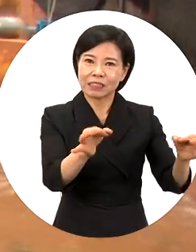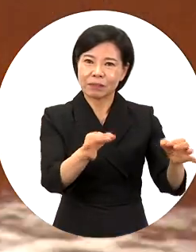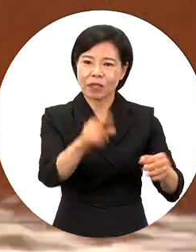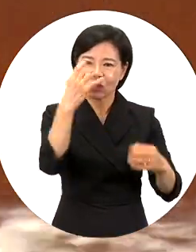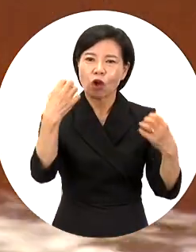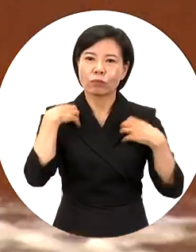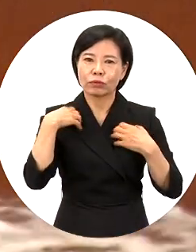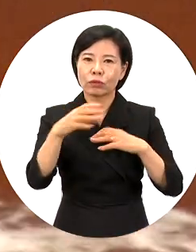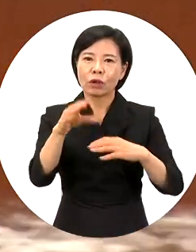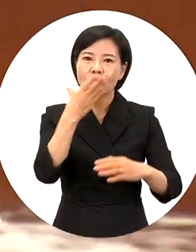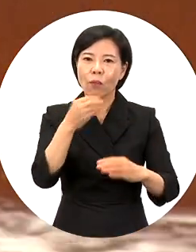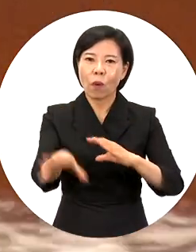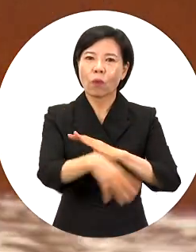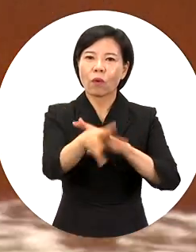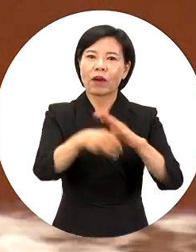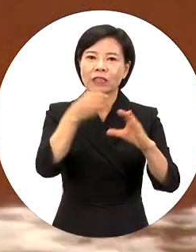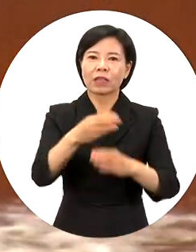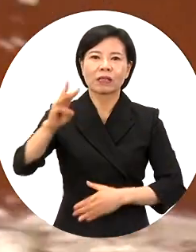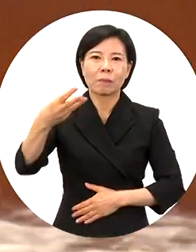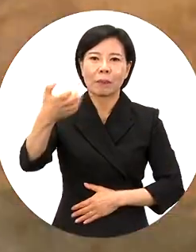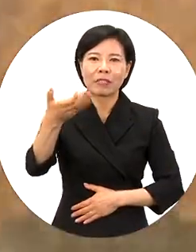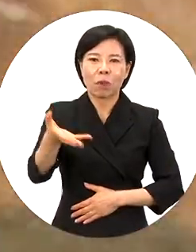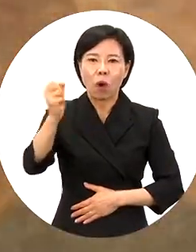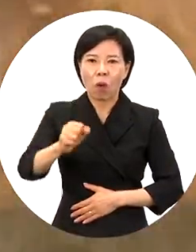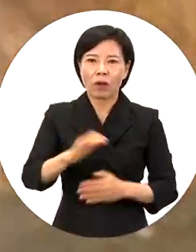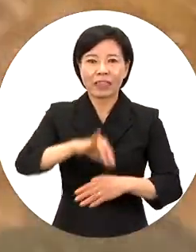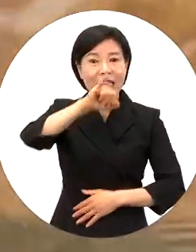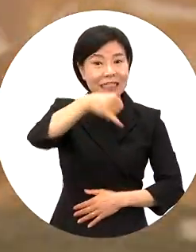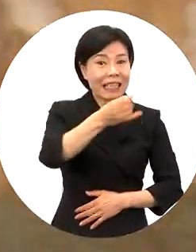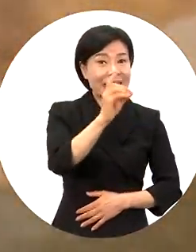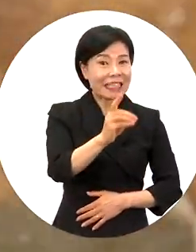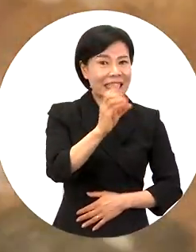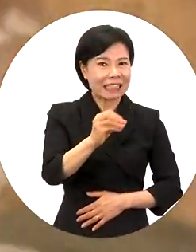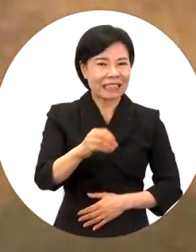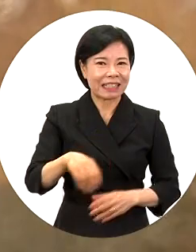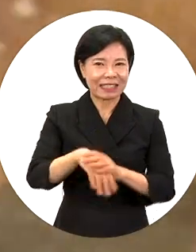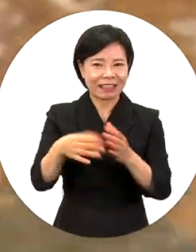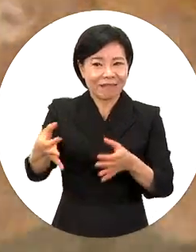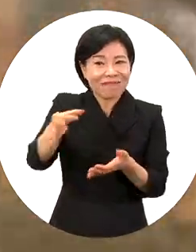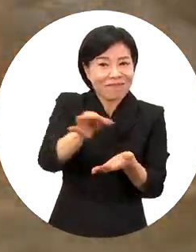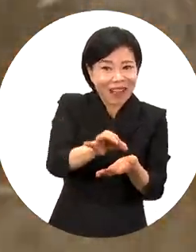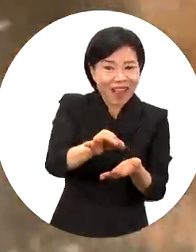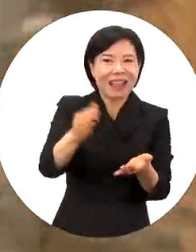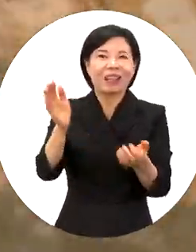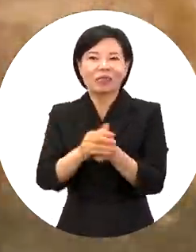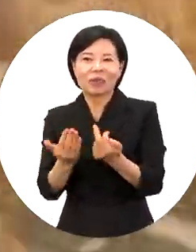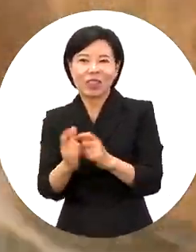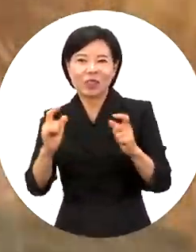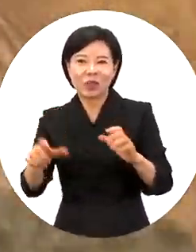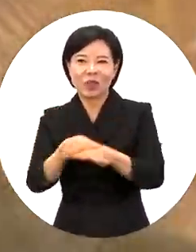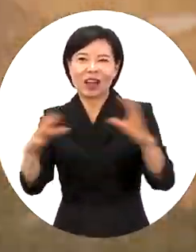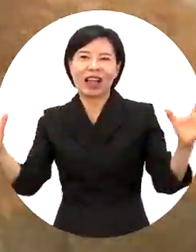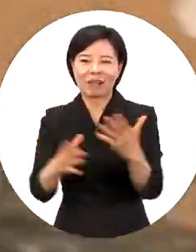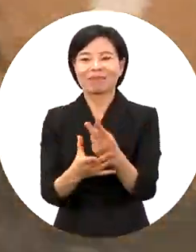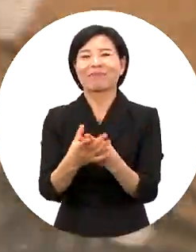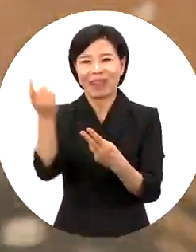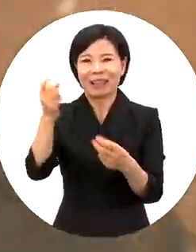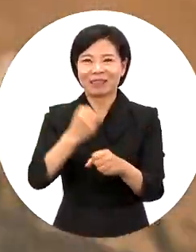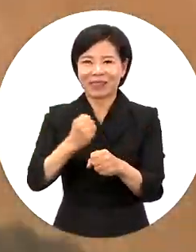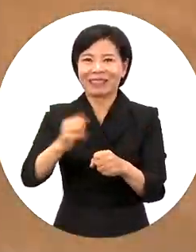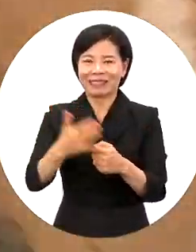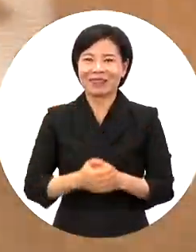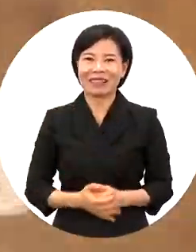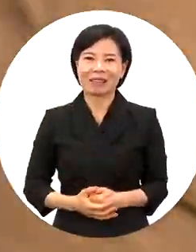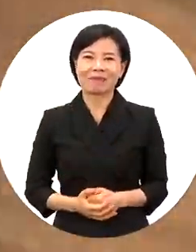지역농어촌진흥기금은 기획재정부 복권기금 380억 원과 제주국제자유도시개발센터 출연금, 제주도 재원으로